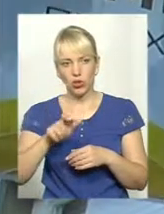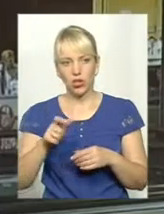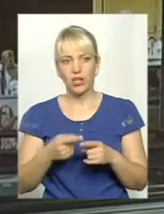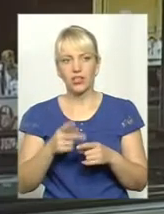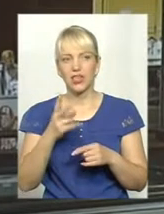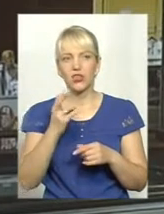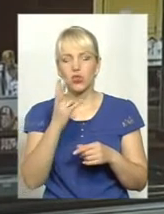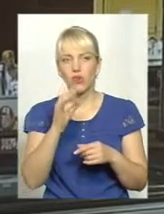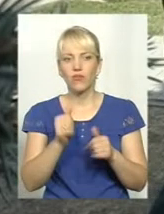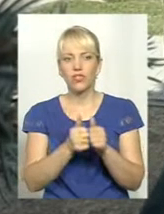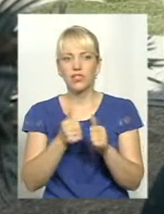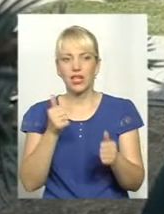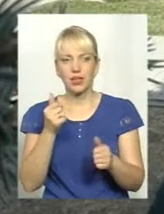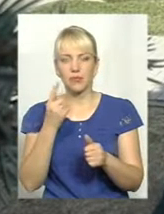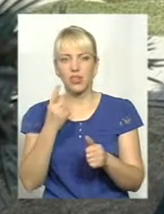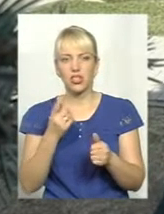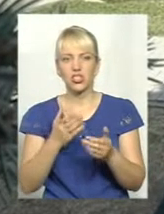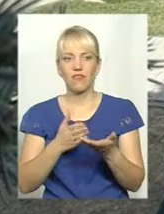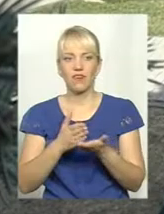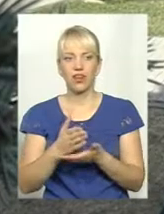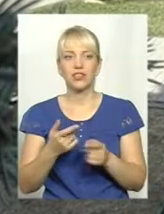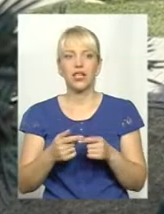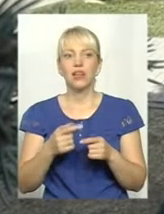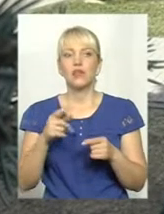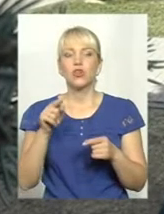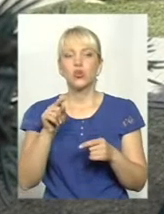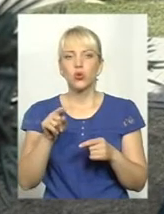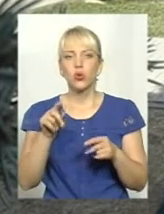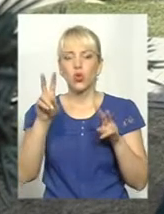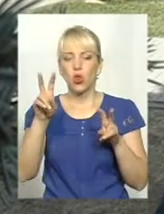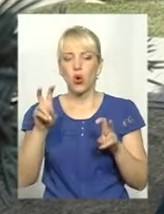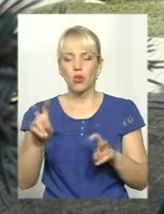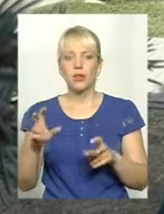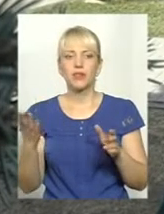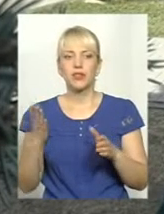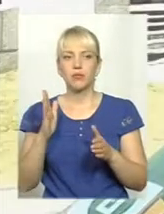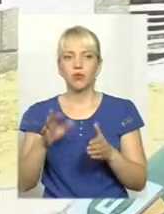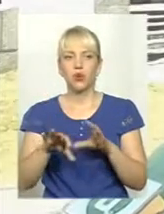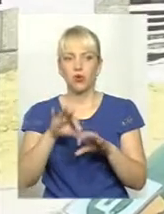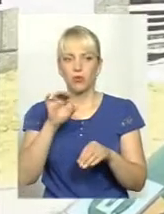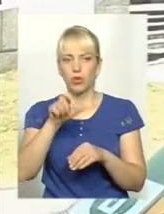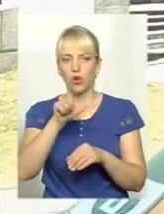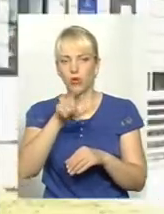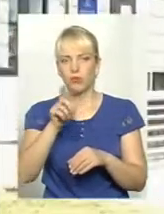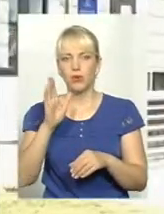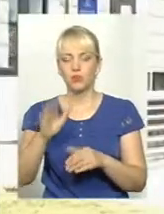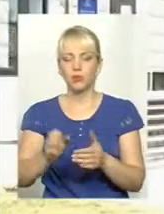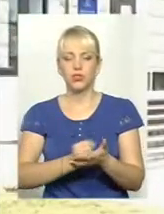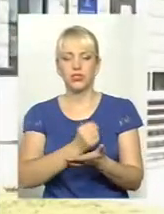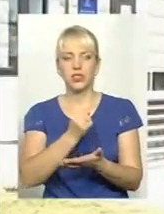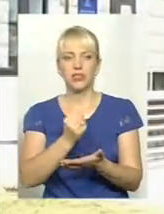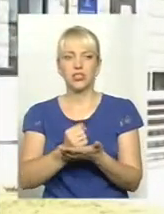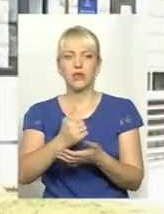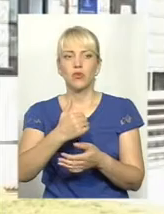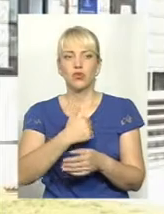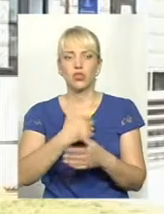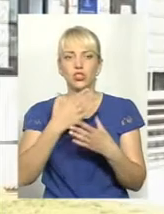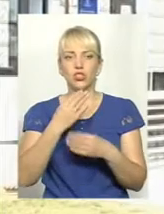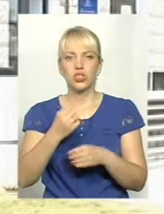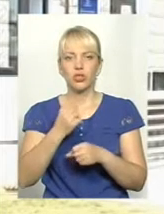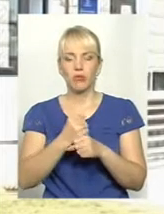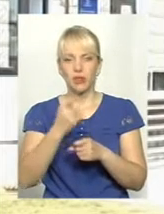За результатами голосування нині лідирує логотип номер 2. Його вже обрали майже 2,5 сотні подолян. Однак лише